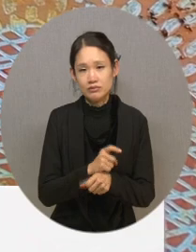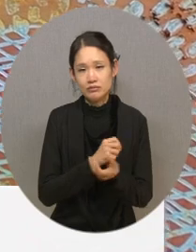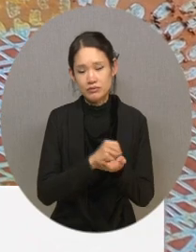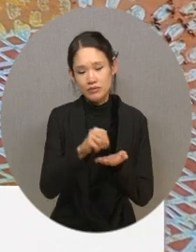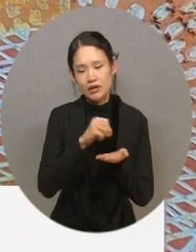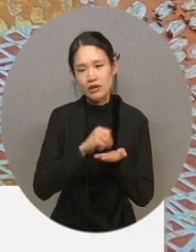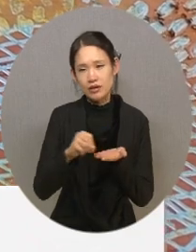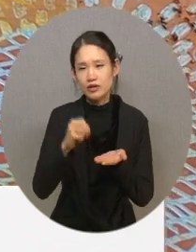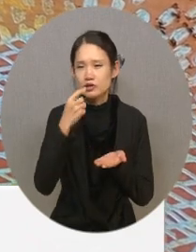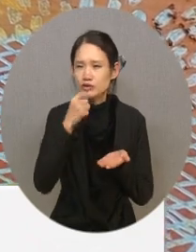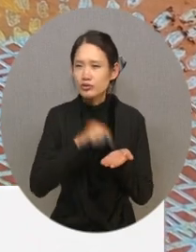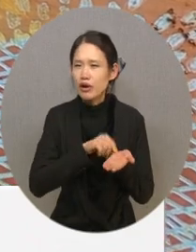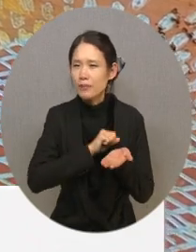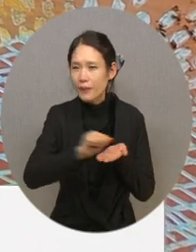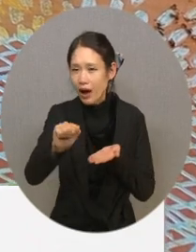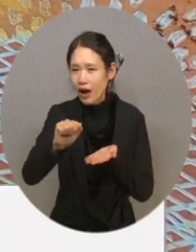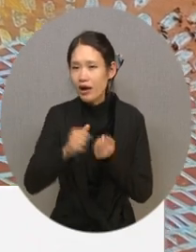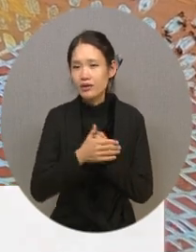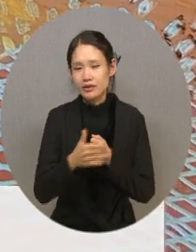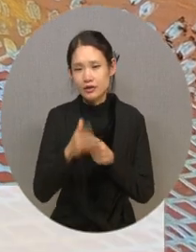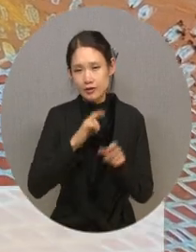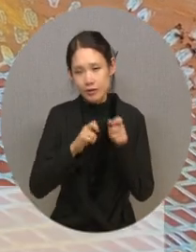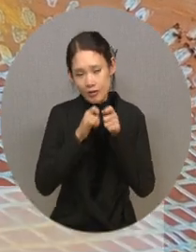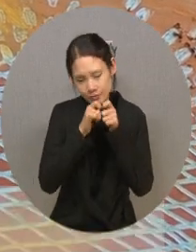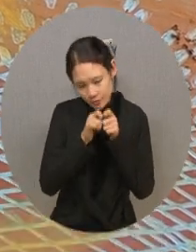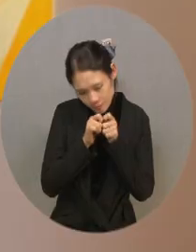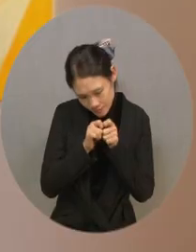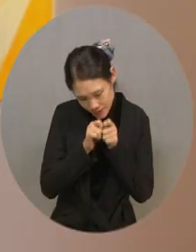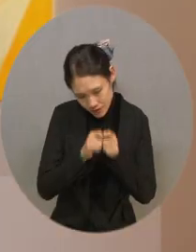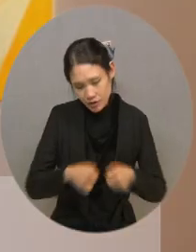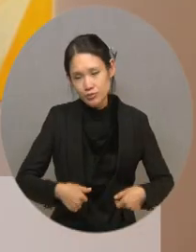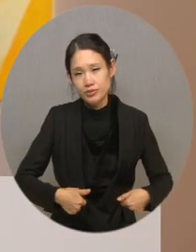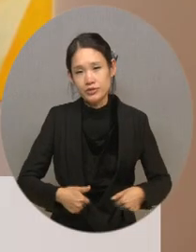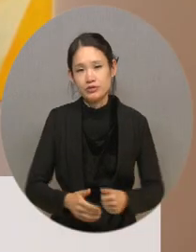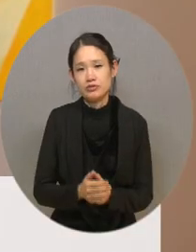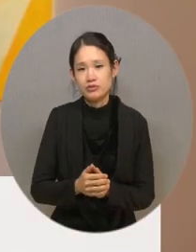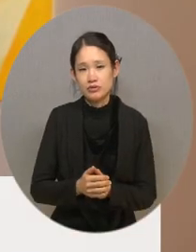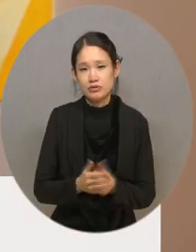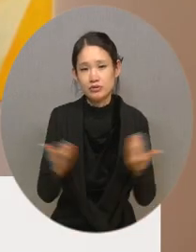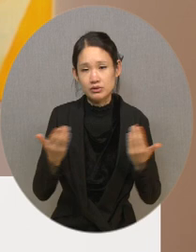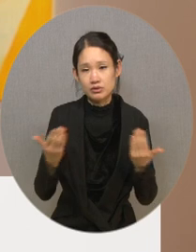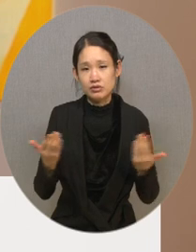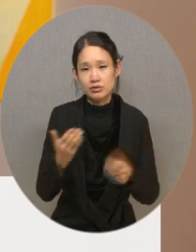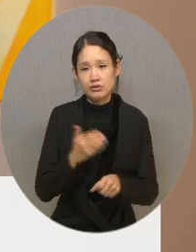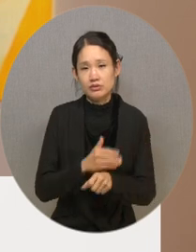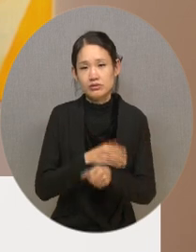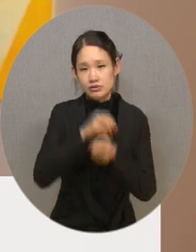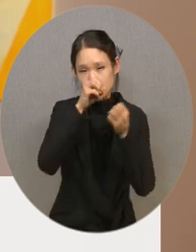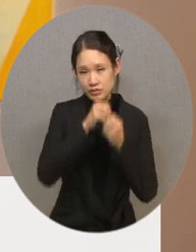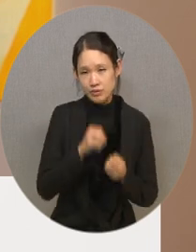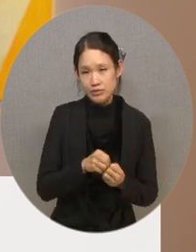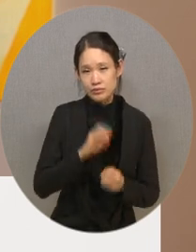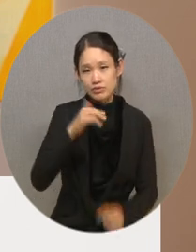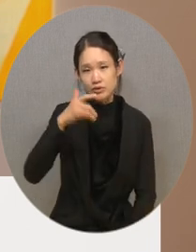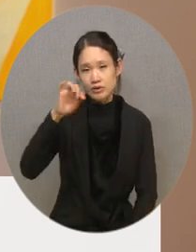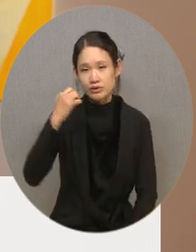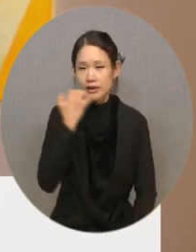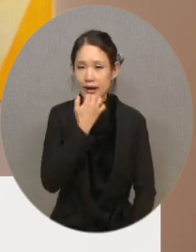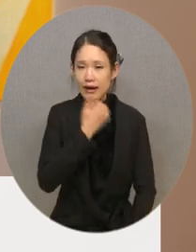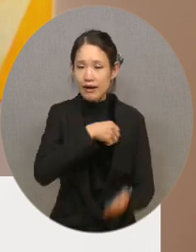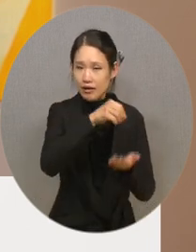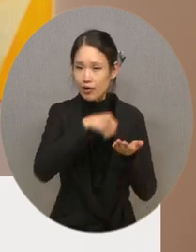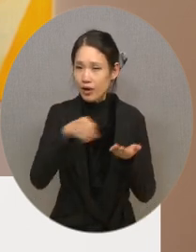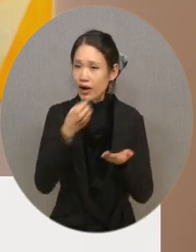때문에 재료를 다루는 섬세함이 필요합니다. 주로 작업 과정은 전통 채색화와 똑같이